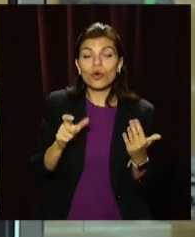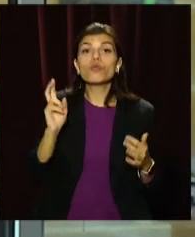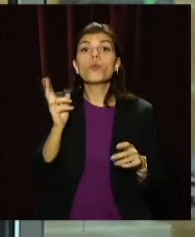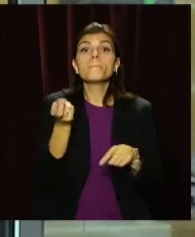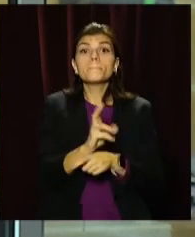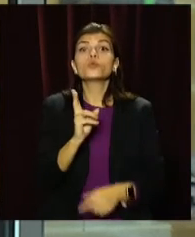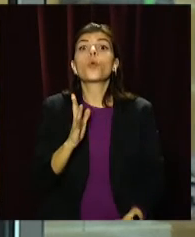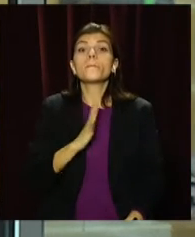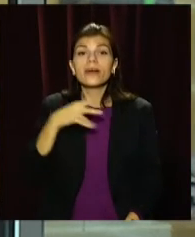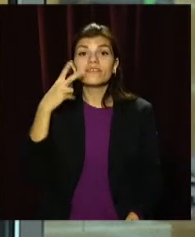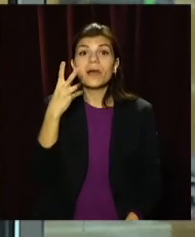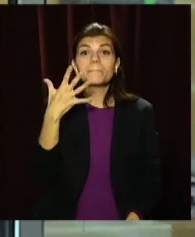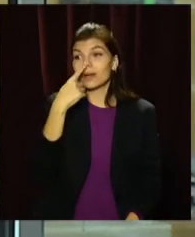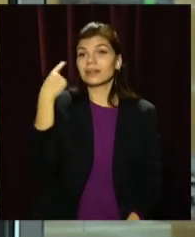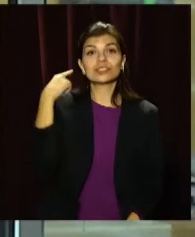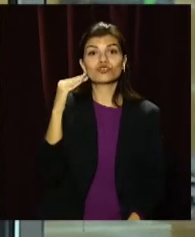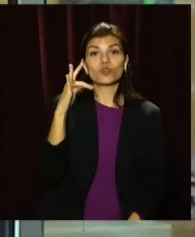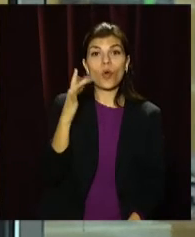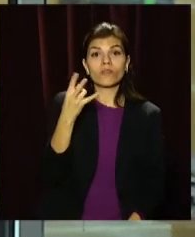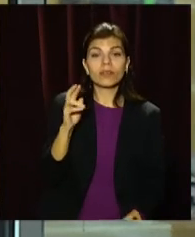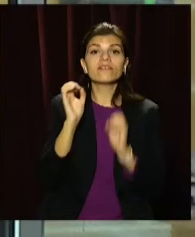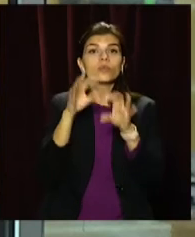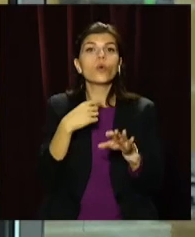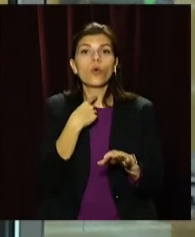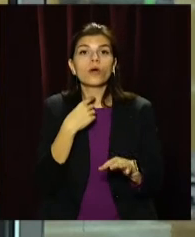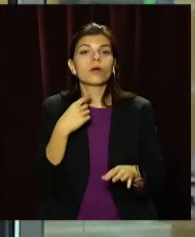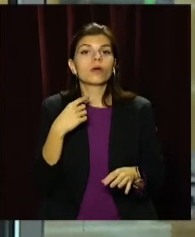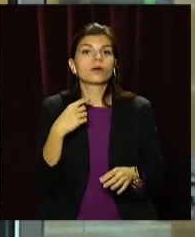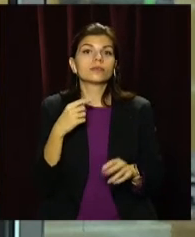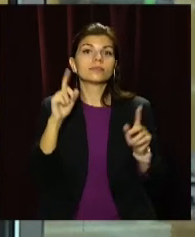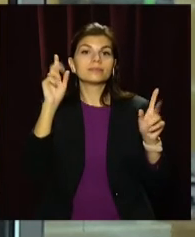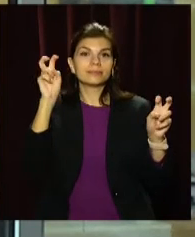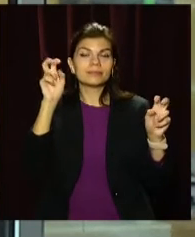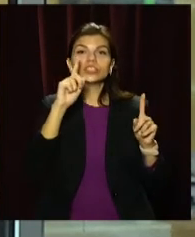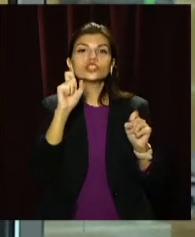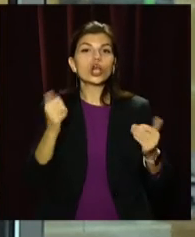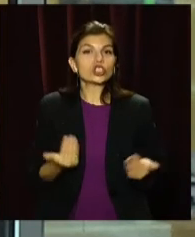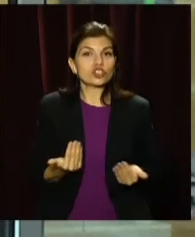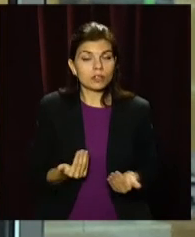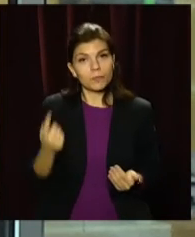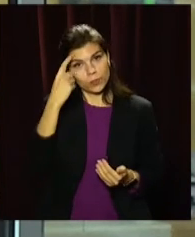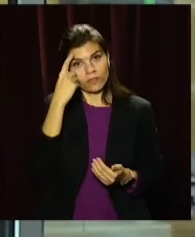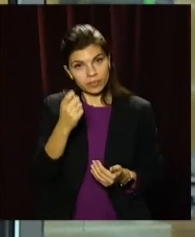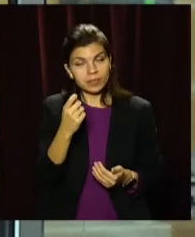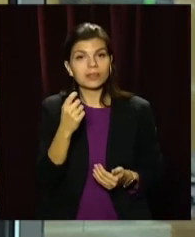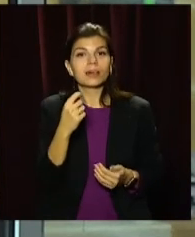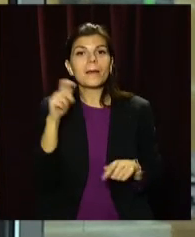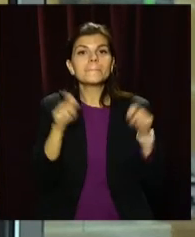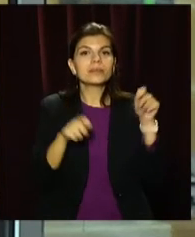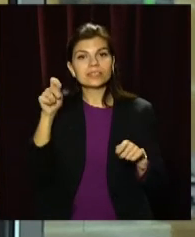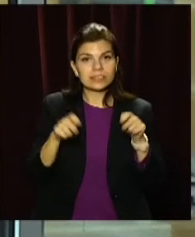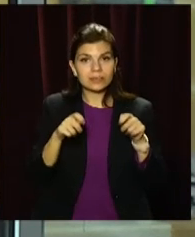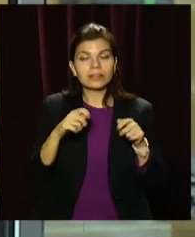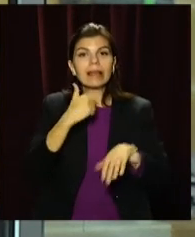прийшов на дільниці 25 жовтня, віддав голос за опозиційну платформу «За життя», повідомив на прес-конференції